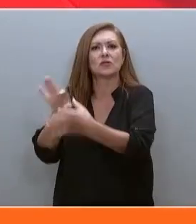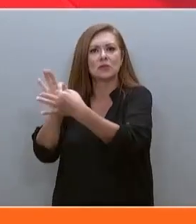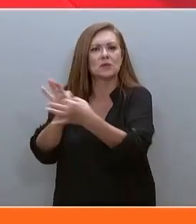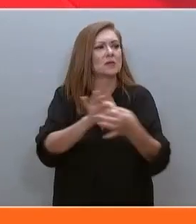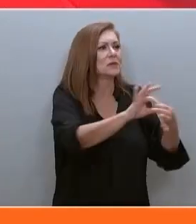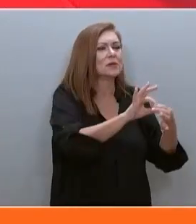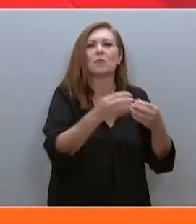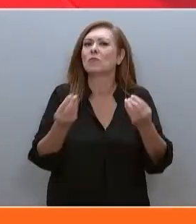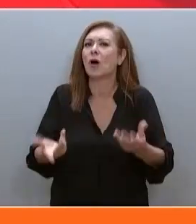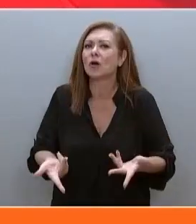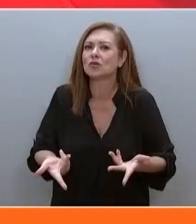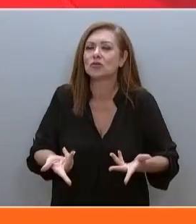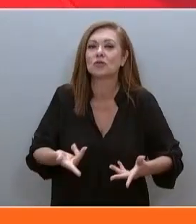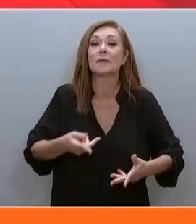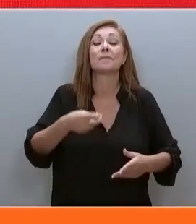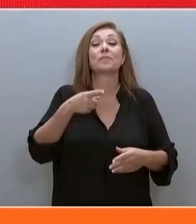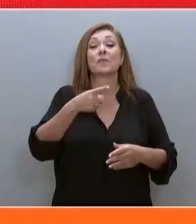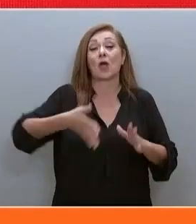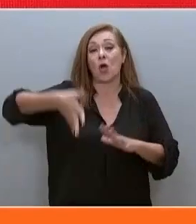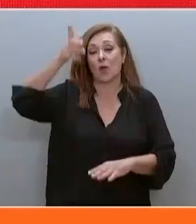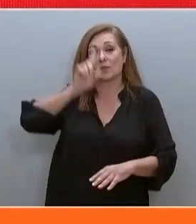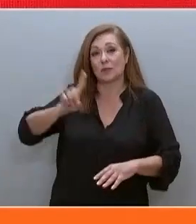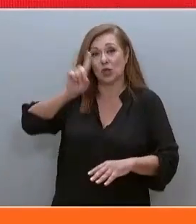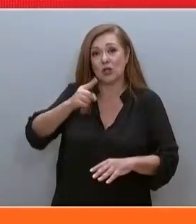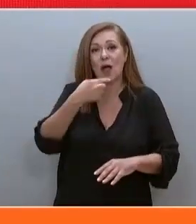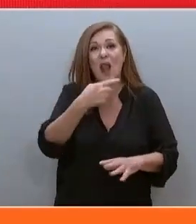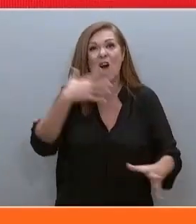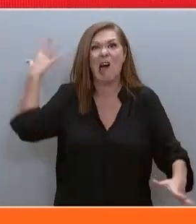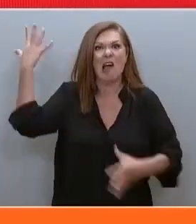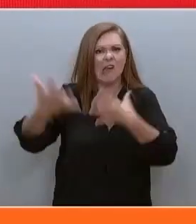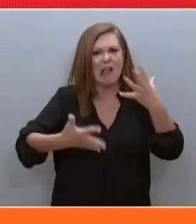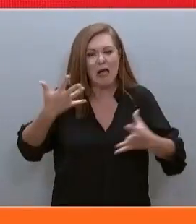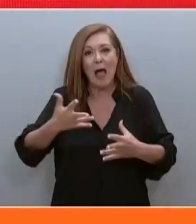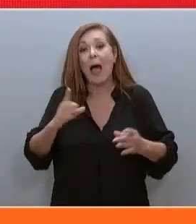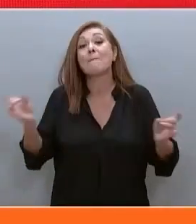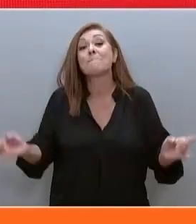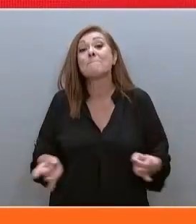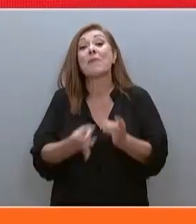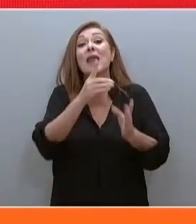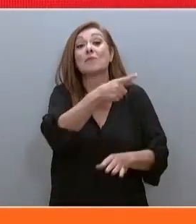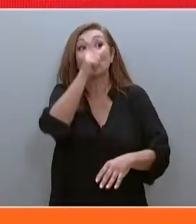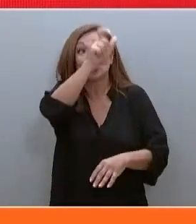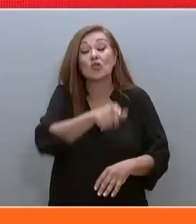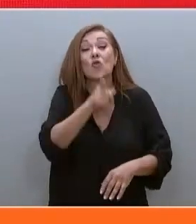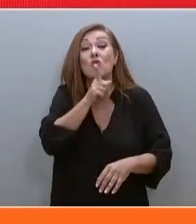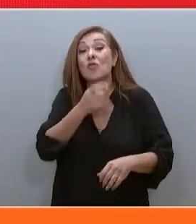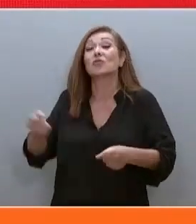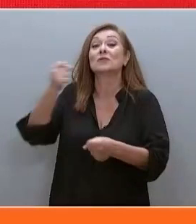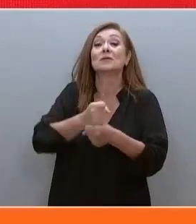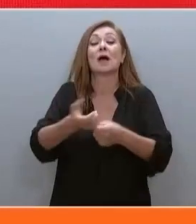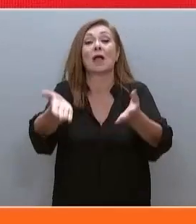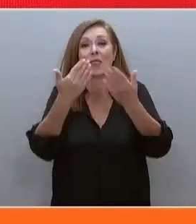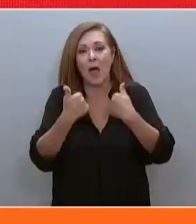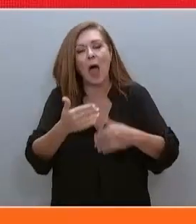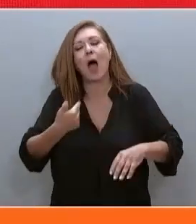Κ. Μητσοτάκης λέει τερατογέννηση, την πιθανότητα να μην είναι ο ίδιος στην εξουσία ξανά. Φαντάζομαι όμως ότι η συντριπτική πλειοψηφία των